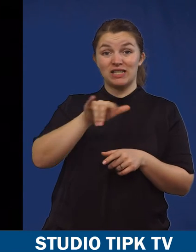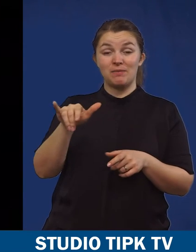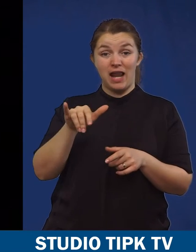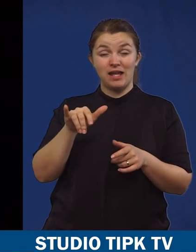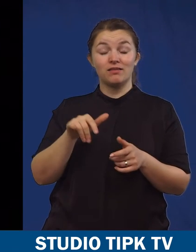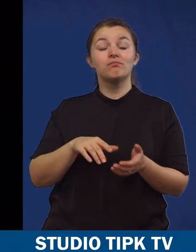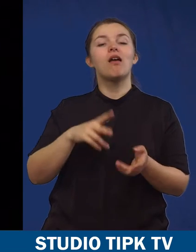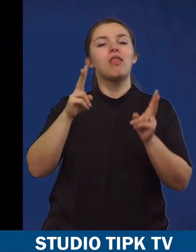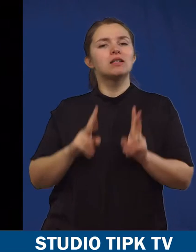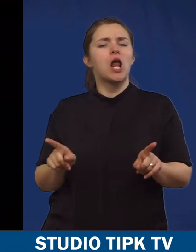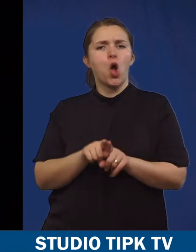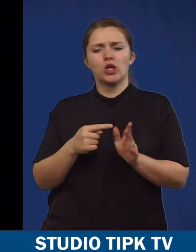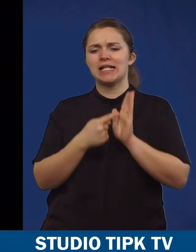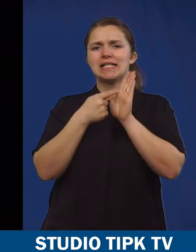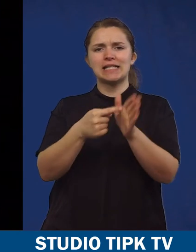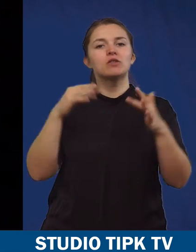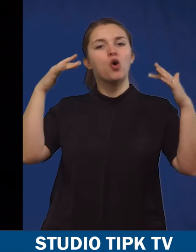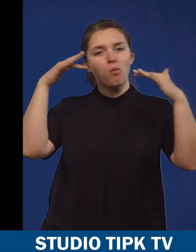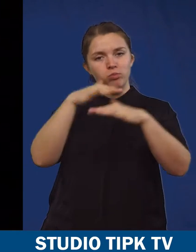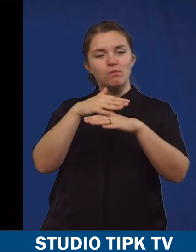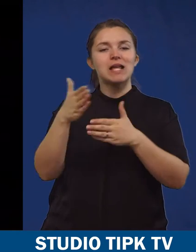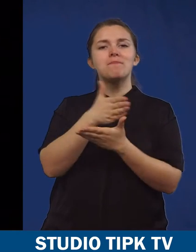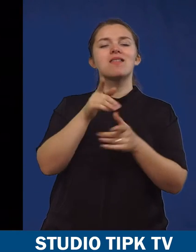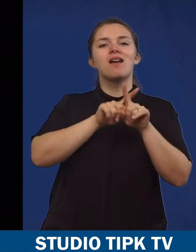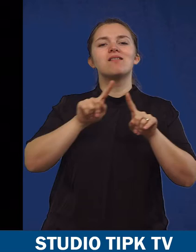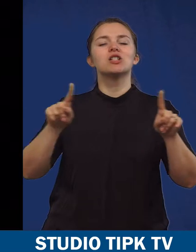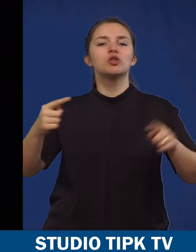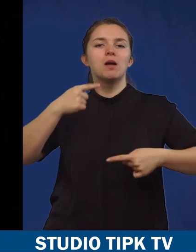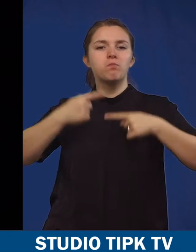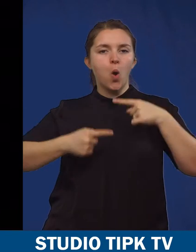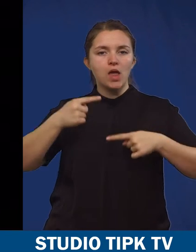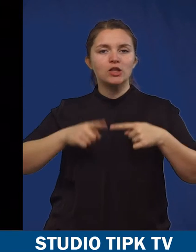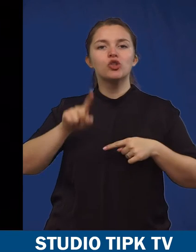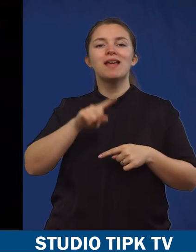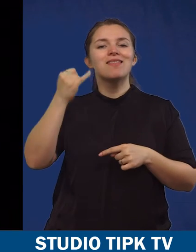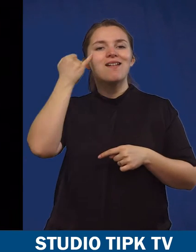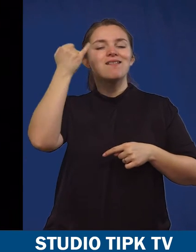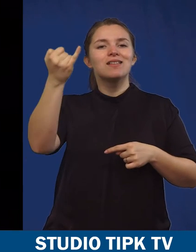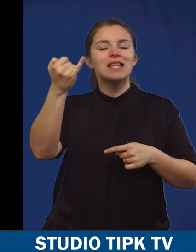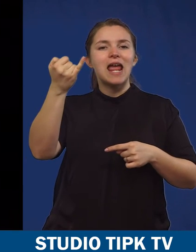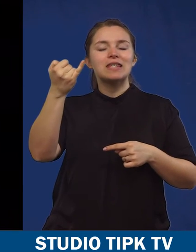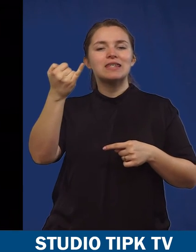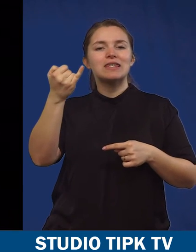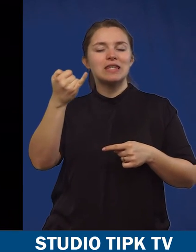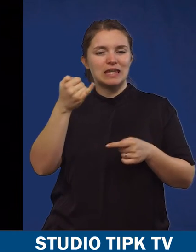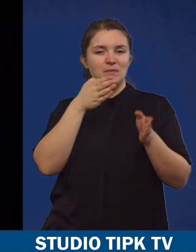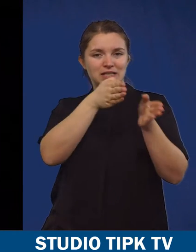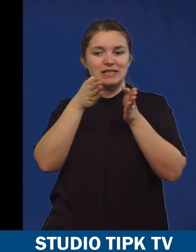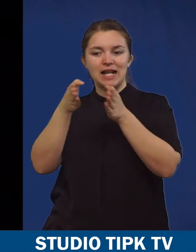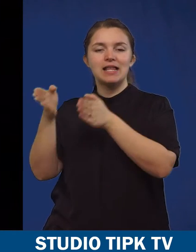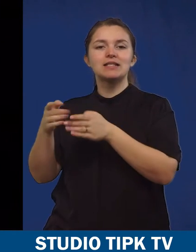nastala kot izraz kompromisa med različnimi političnimi in idejnimi silnicami slovenske